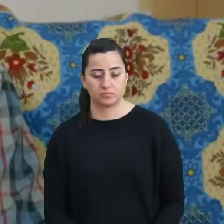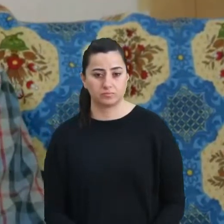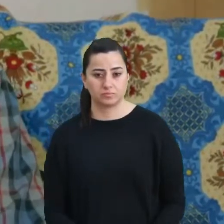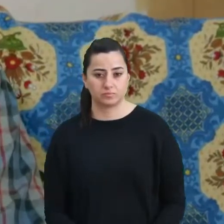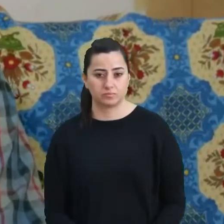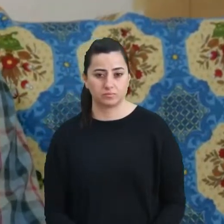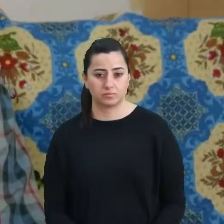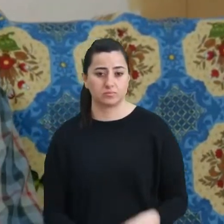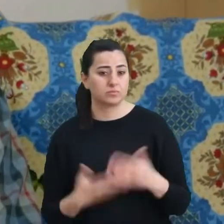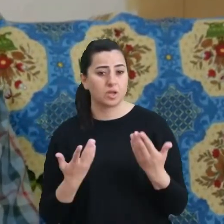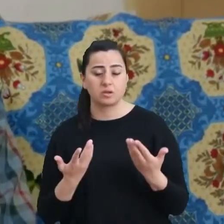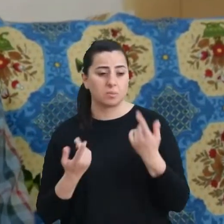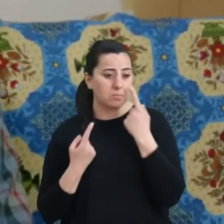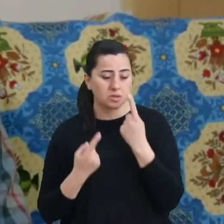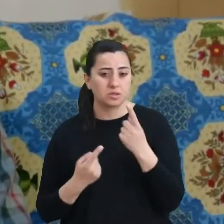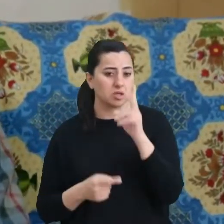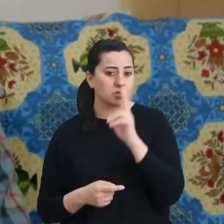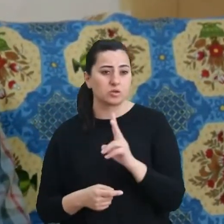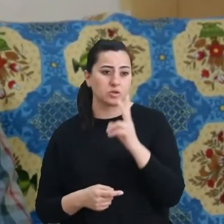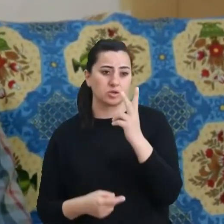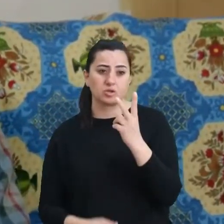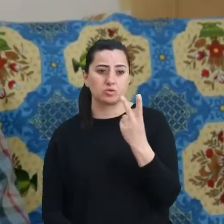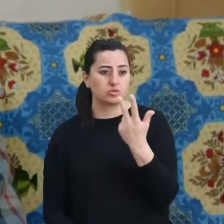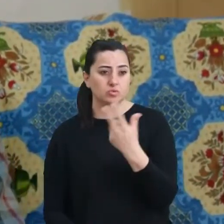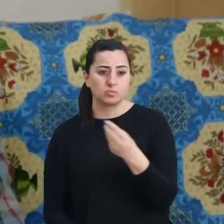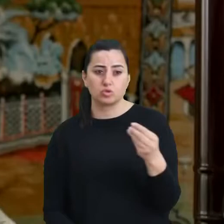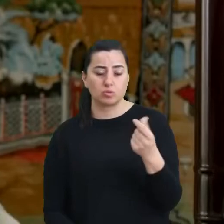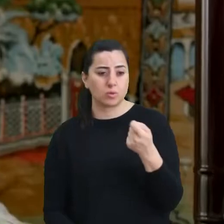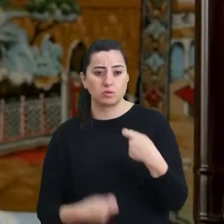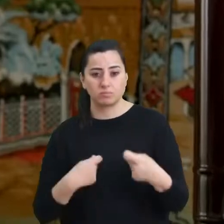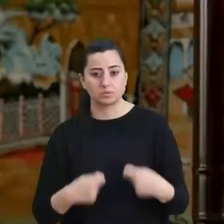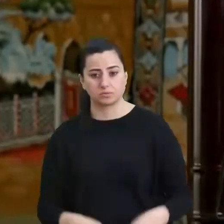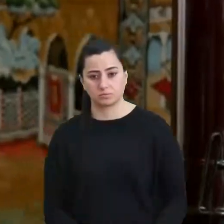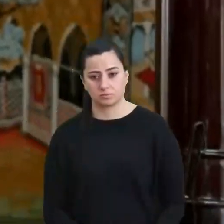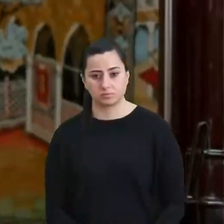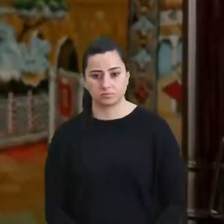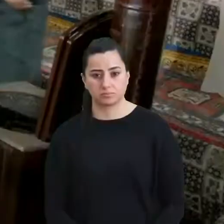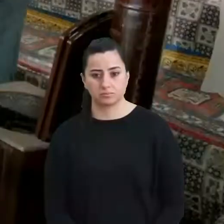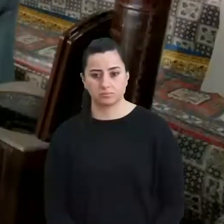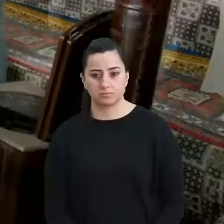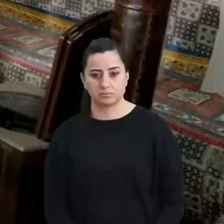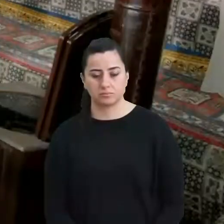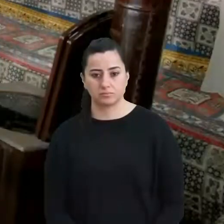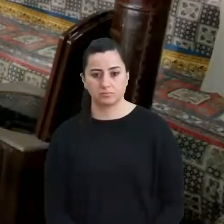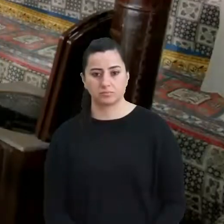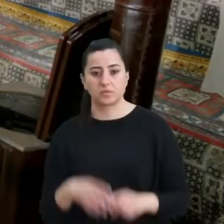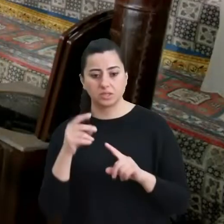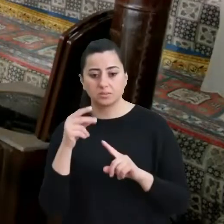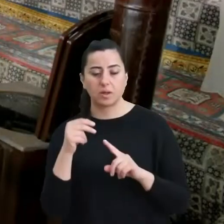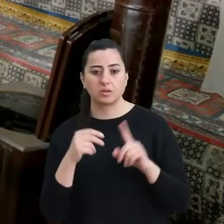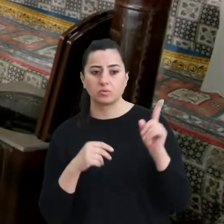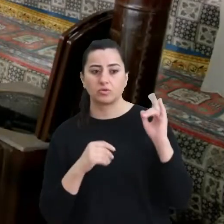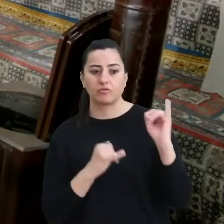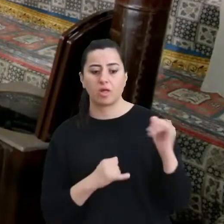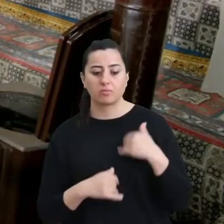baktı. Nereden baksan bir 2-3 milyon gidecek gibi be. Şükrü köşedeki dolaba gitti. İsmail'in durumu